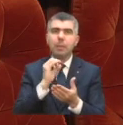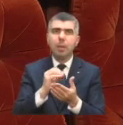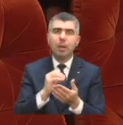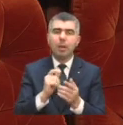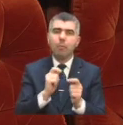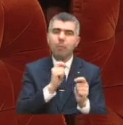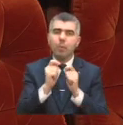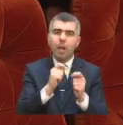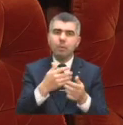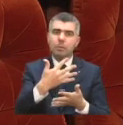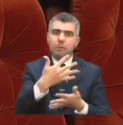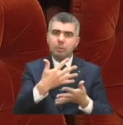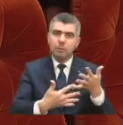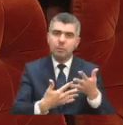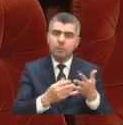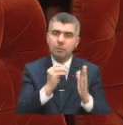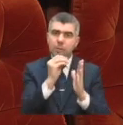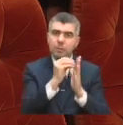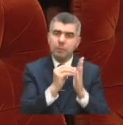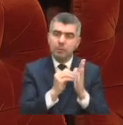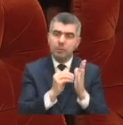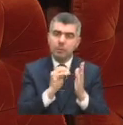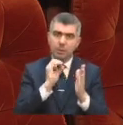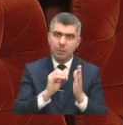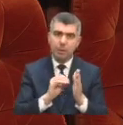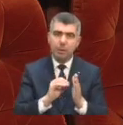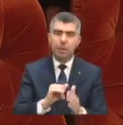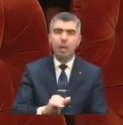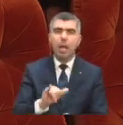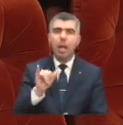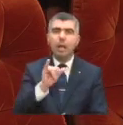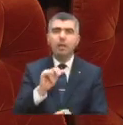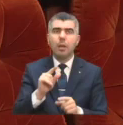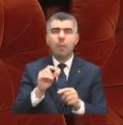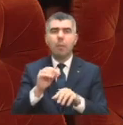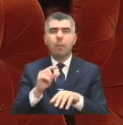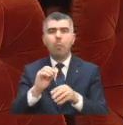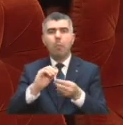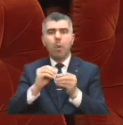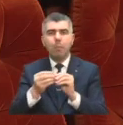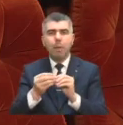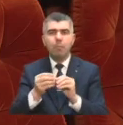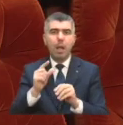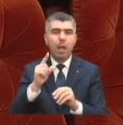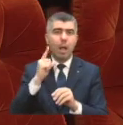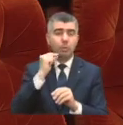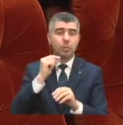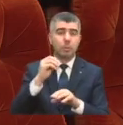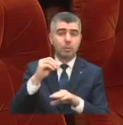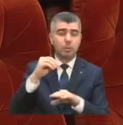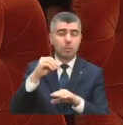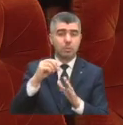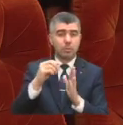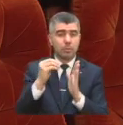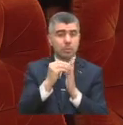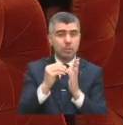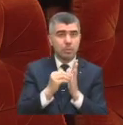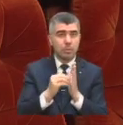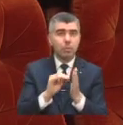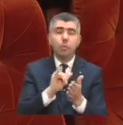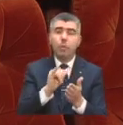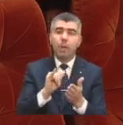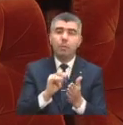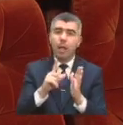الحكم. واش كتهز نسخة الحكم فيها انه عندي مشكل مع الرجل ديالنا كتهز كيحكي التفاصيل؟ هي هذه مسائل النقد، ولكن بدو